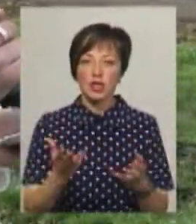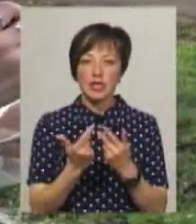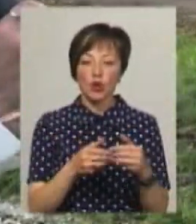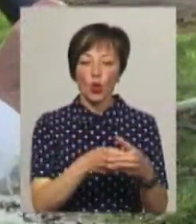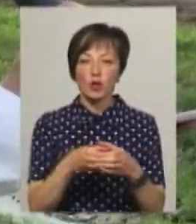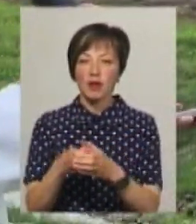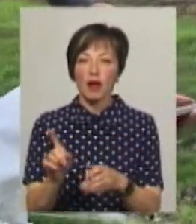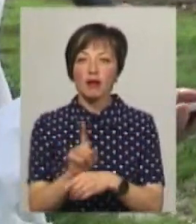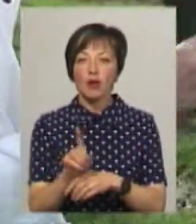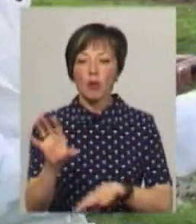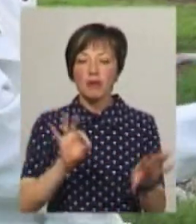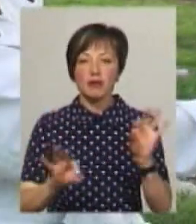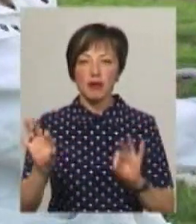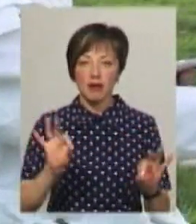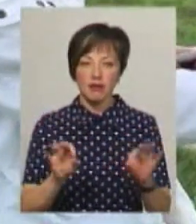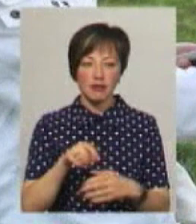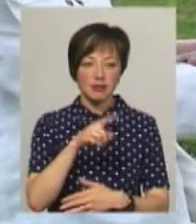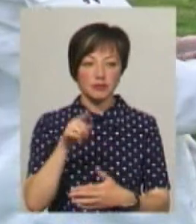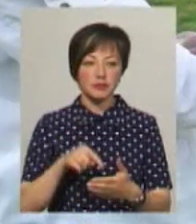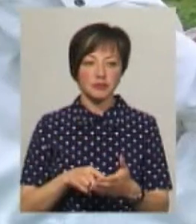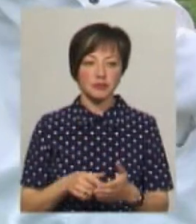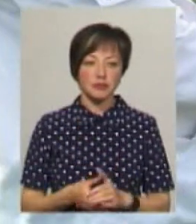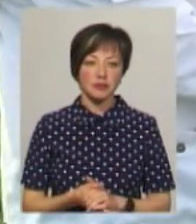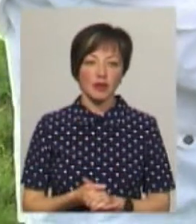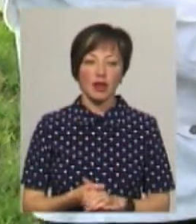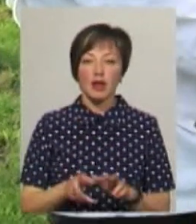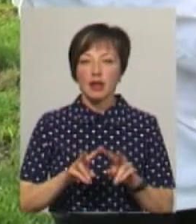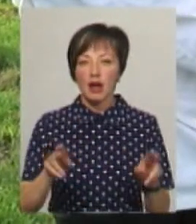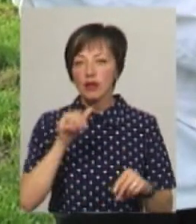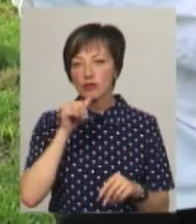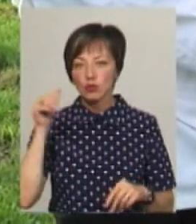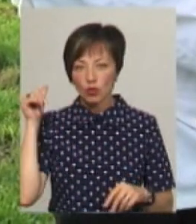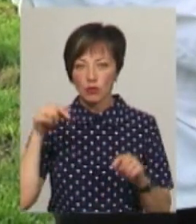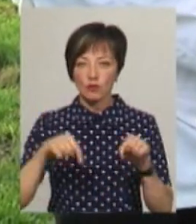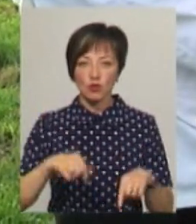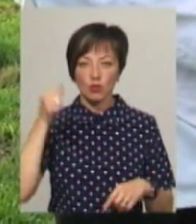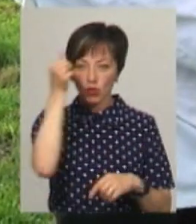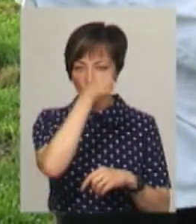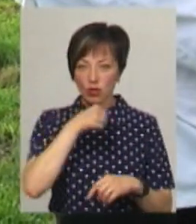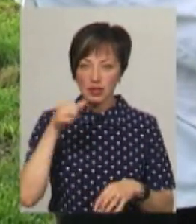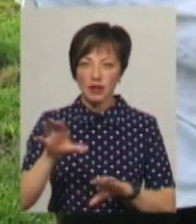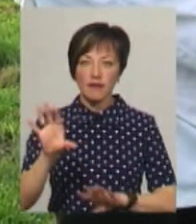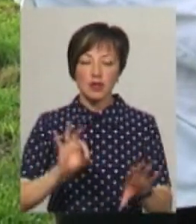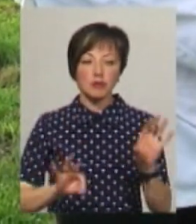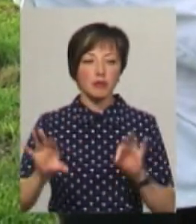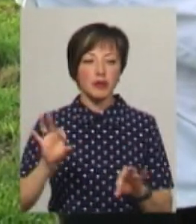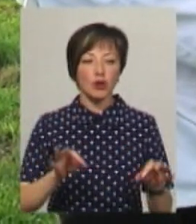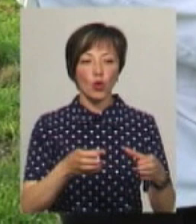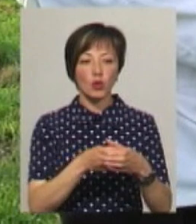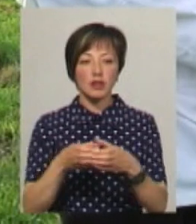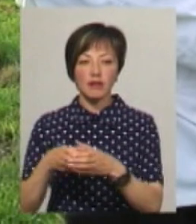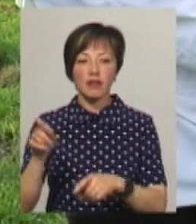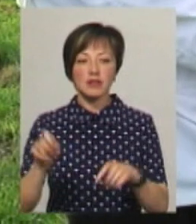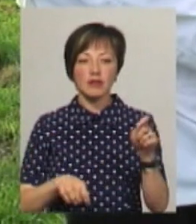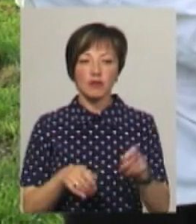За якими критеріями ви їх обирали? Як і в тому році, так і в цьому році відбір гуртів на